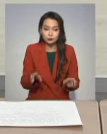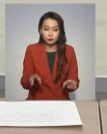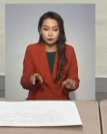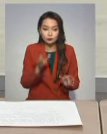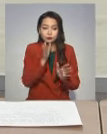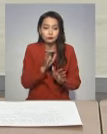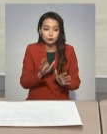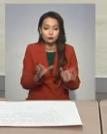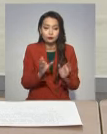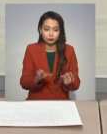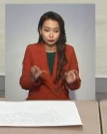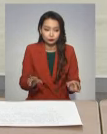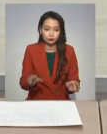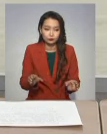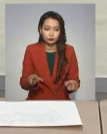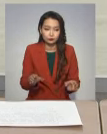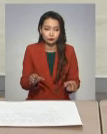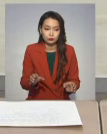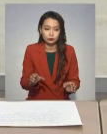жылу радиаторларында, ол